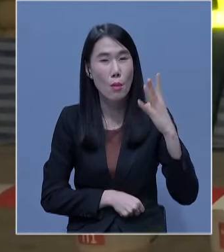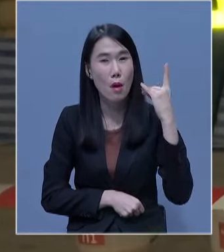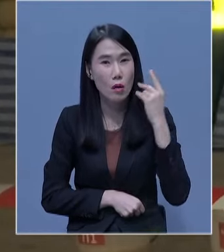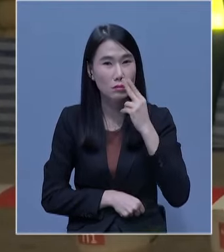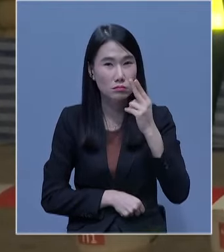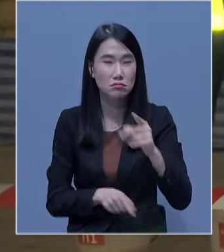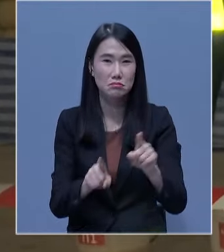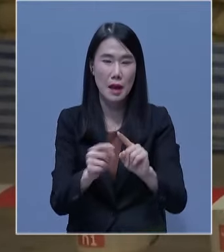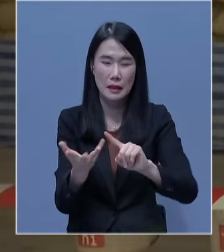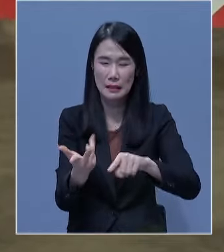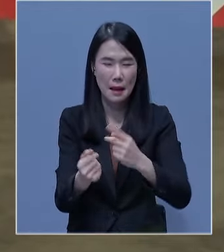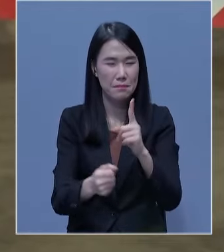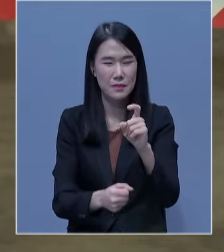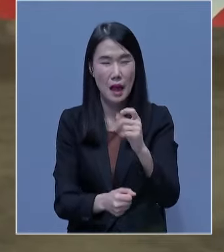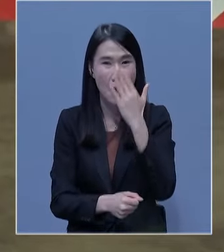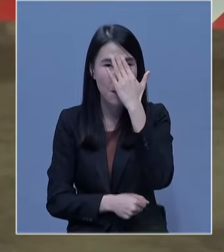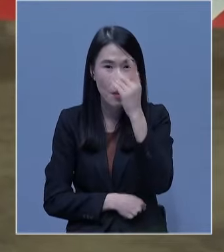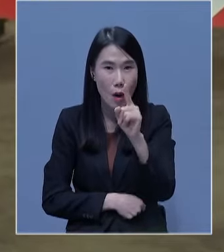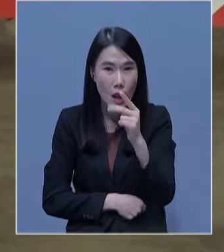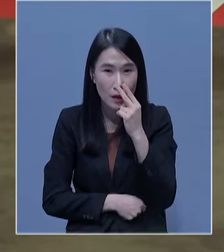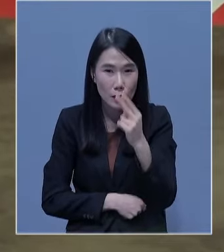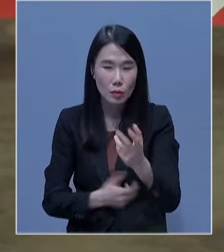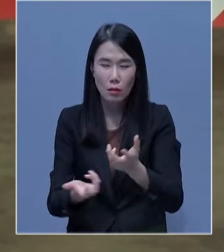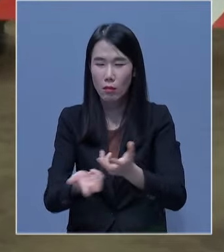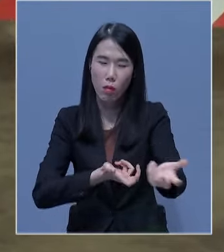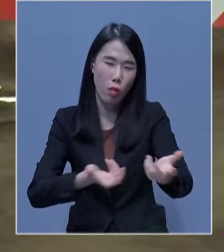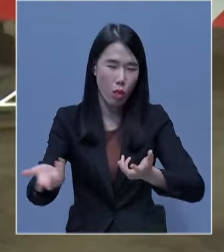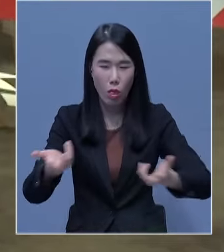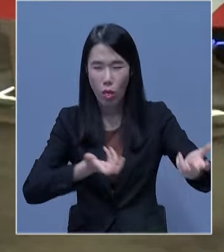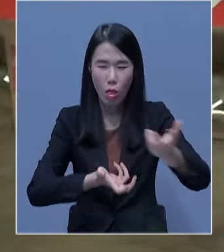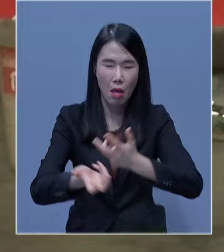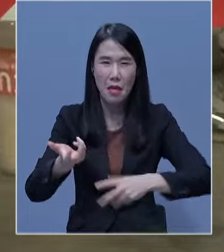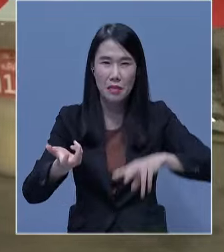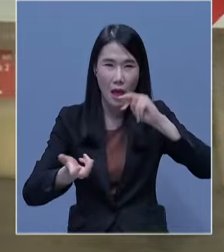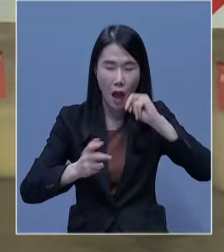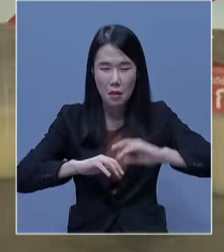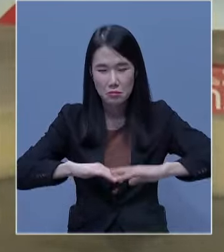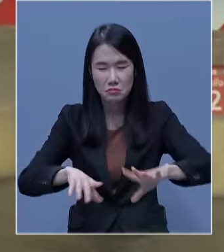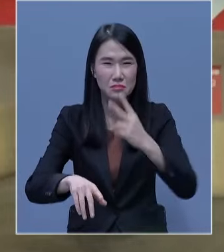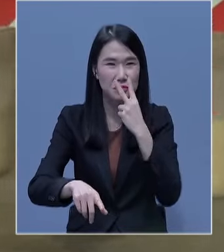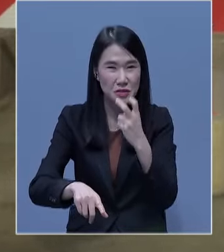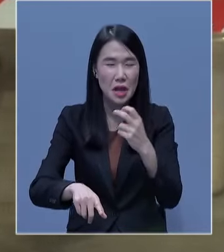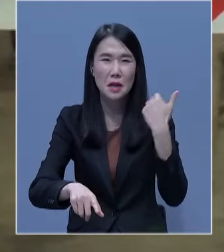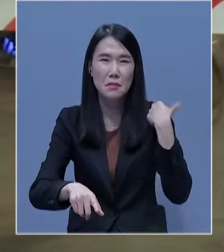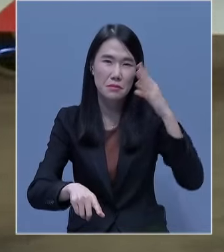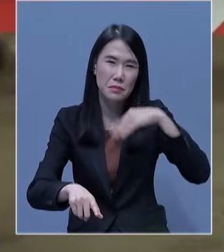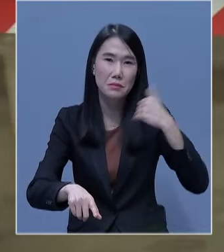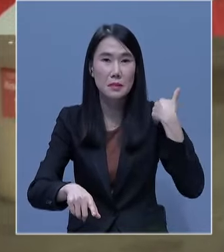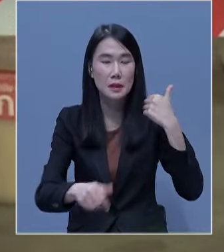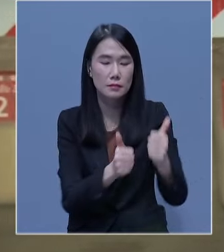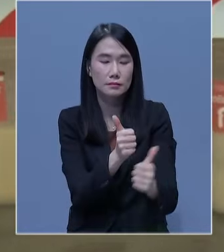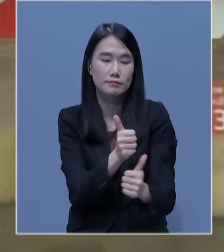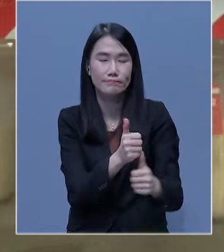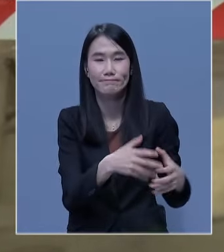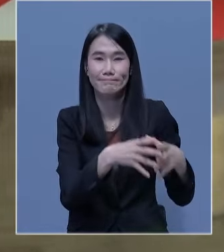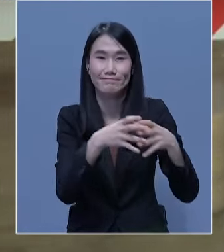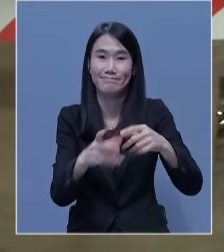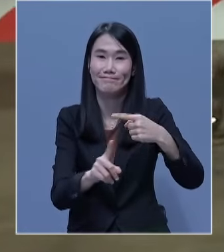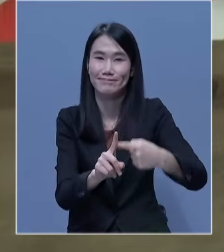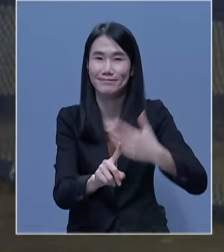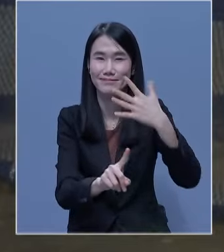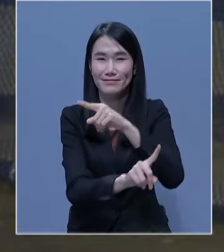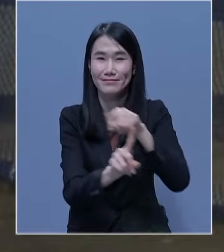ารถตรวจนับข้าวได้เนื่องจากว่ามีเรื่องของข้าวเปียกข้าวเน่าแต่วันนั้น6พฤษภาคมคุณภูมิธรรมพาสื่อไปเปิดปุ๊บโอ้โหโก